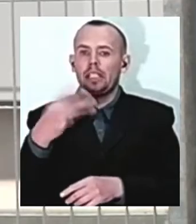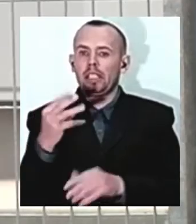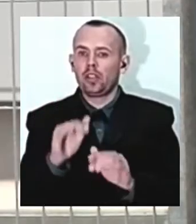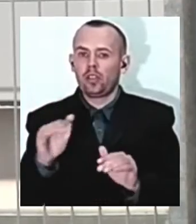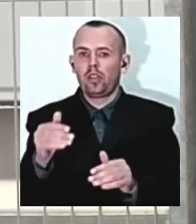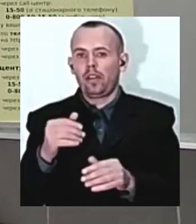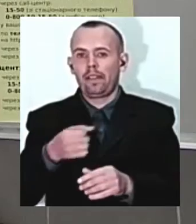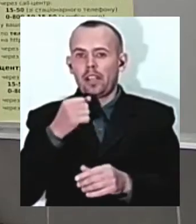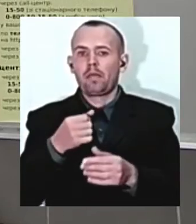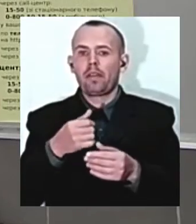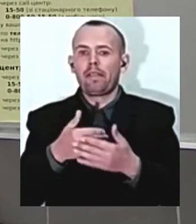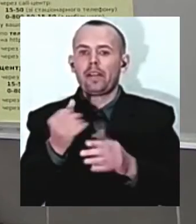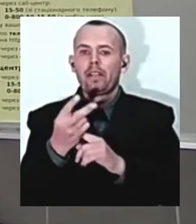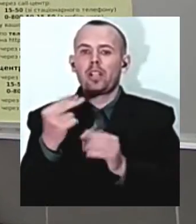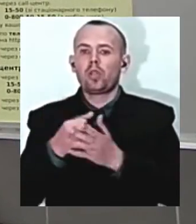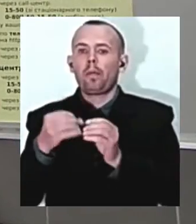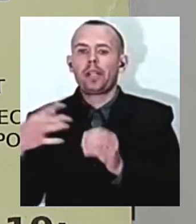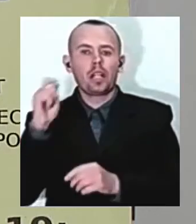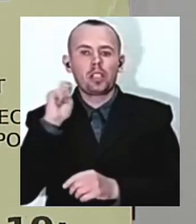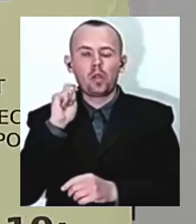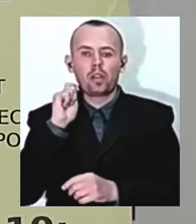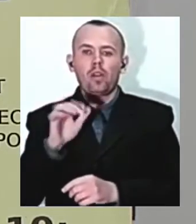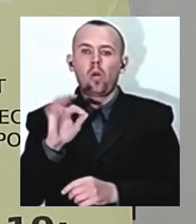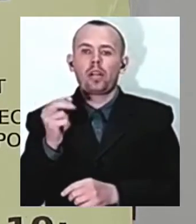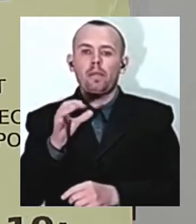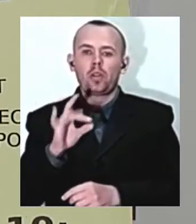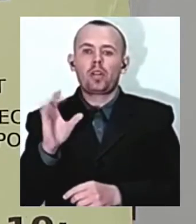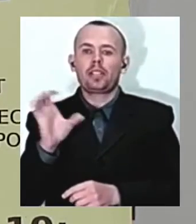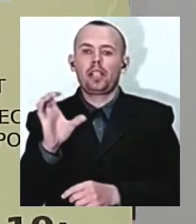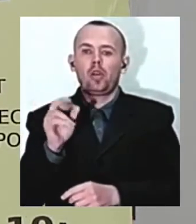15 років. Ольга Циктор, Сергій Коняхін, новини на Суспільному, Одеса.